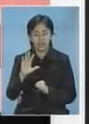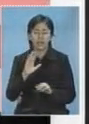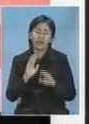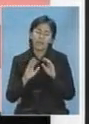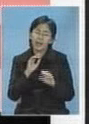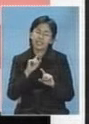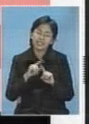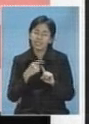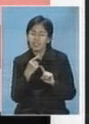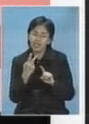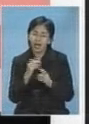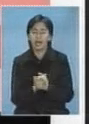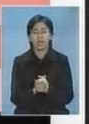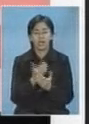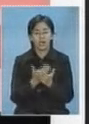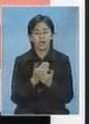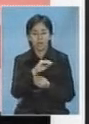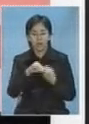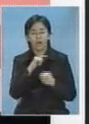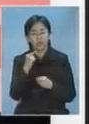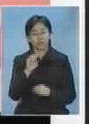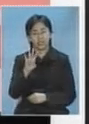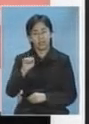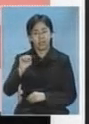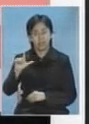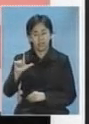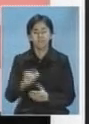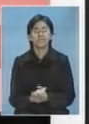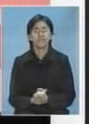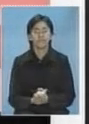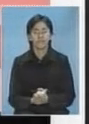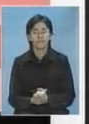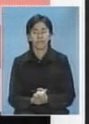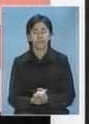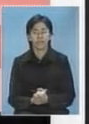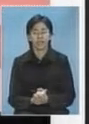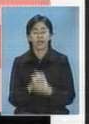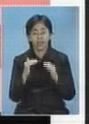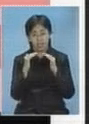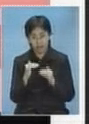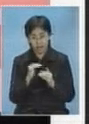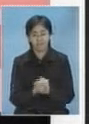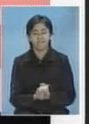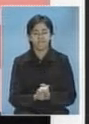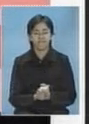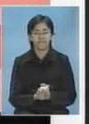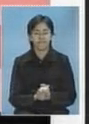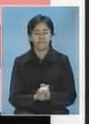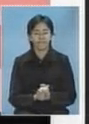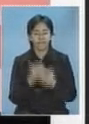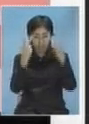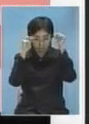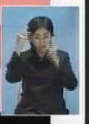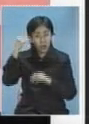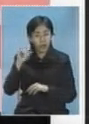นรัฐบาลท่านก็ขาดดุลงบประมาณไปแล้วถึง 4 แสนล้านบาทรายการต่อมาครับสมัยท่านนายก